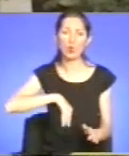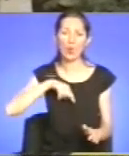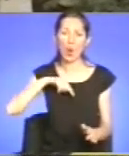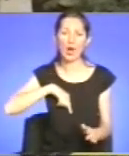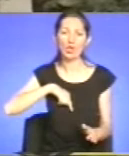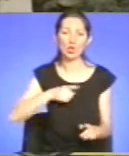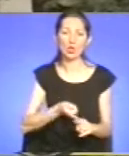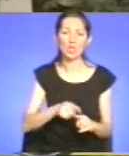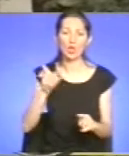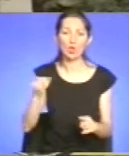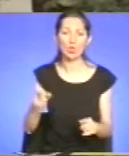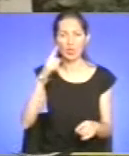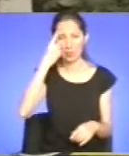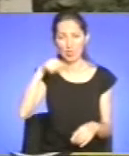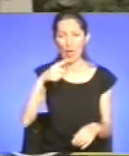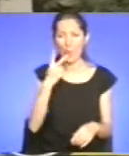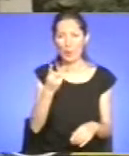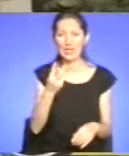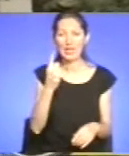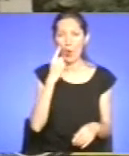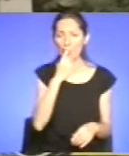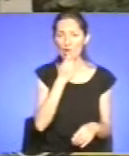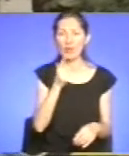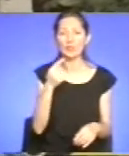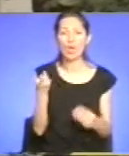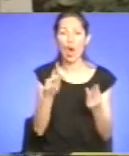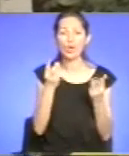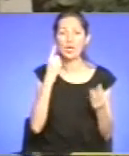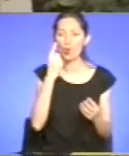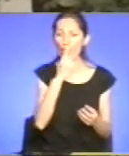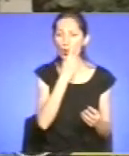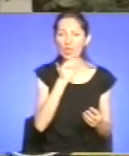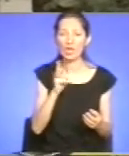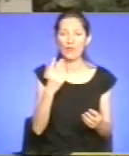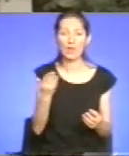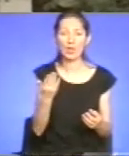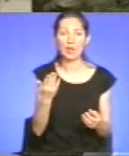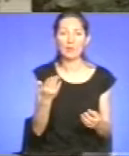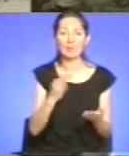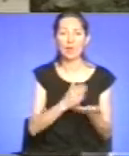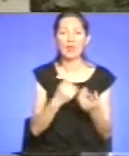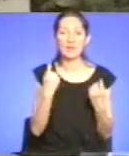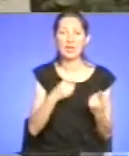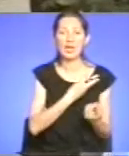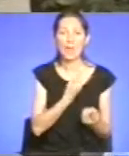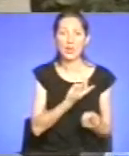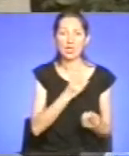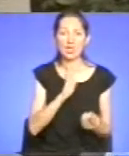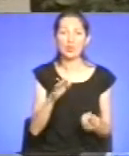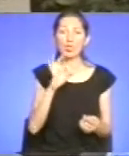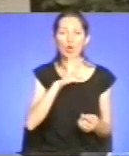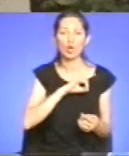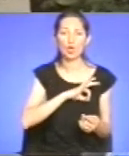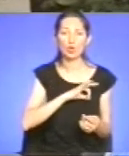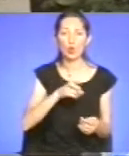Знаєте, ви ж помітили по її очах, як в неї горять очі, як вона має велике бажання бути корисною